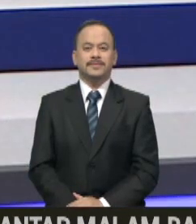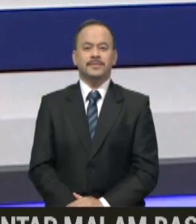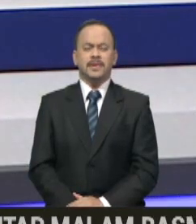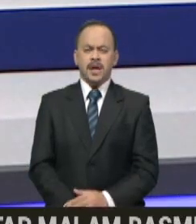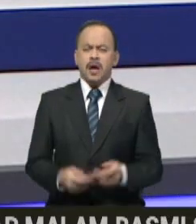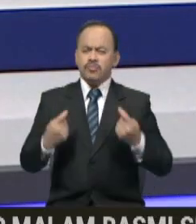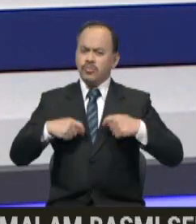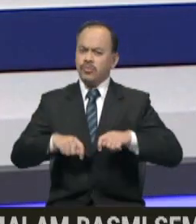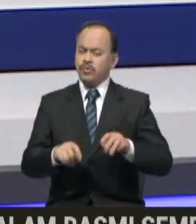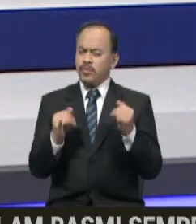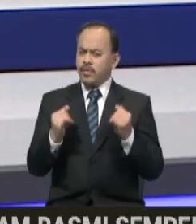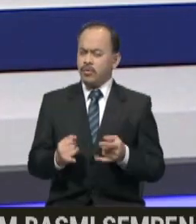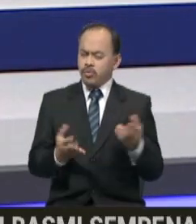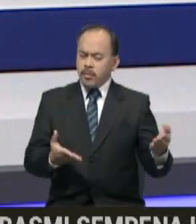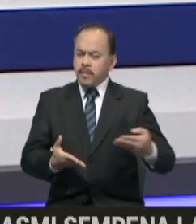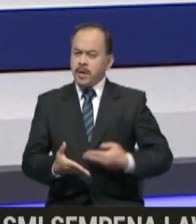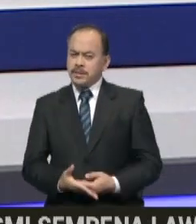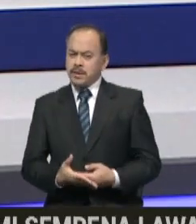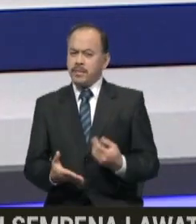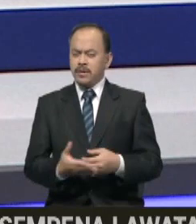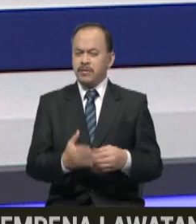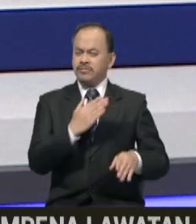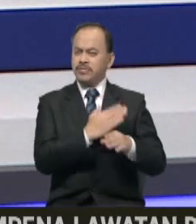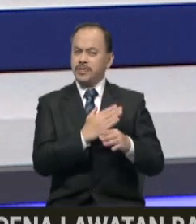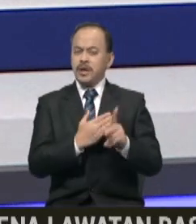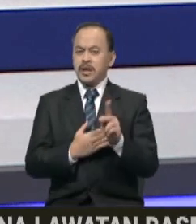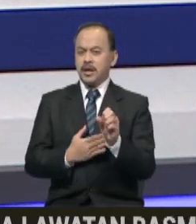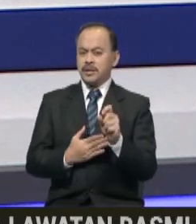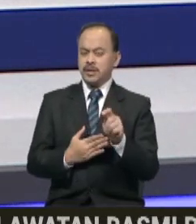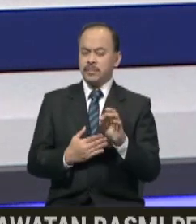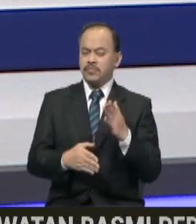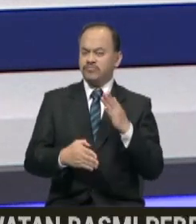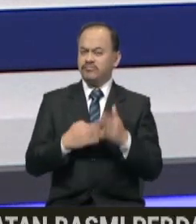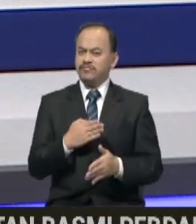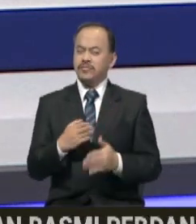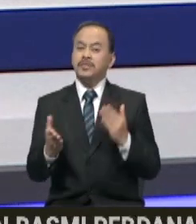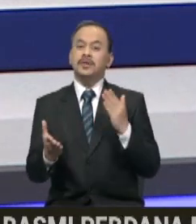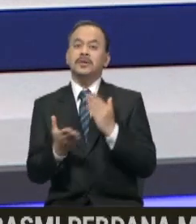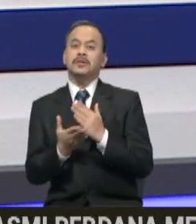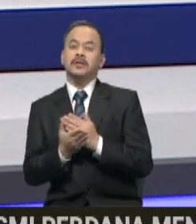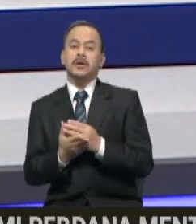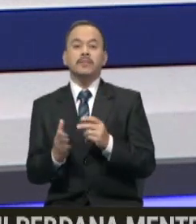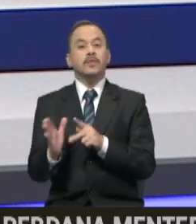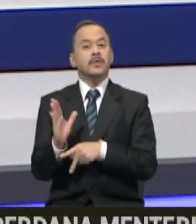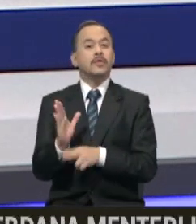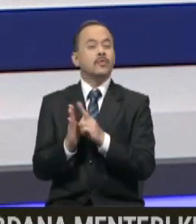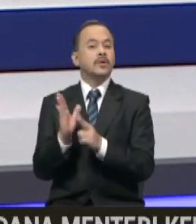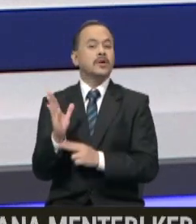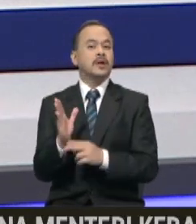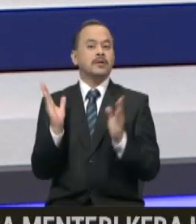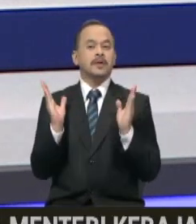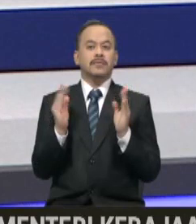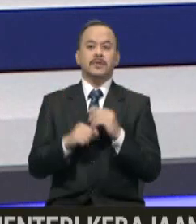Percubaan beberapa individu untuk membawa masuk barang tegahan kastam berjaya dipatahkan oleh pihak penguat kuasa undang-undang di negara